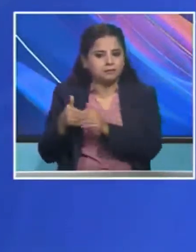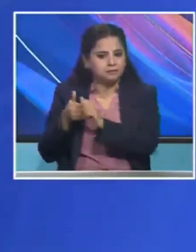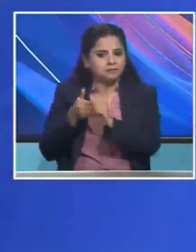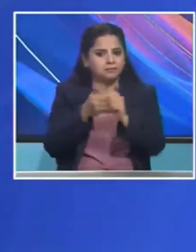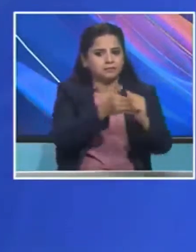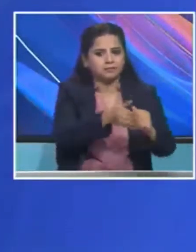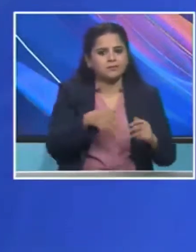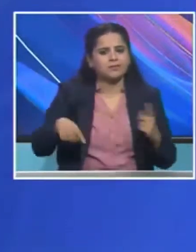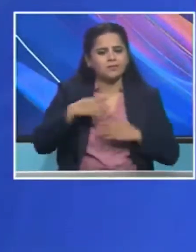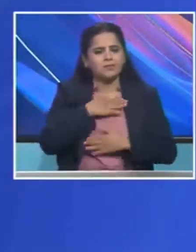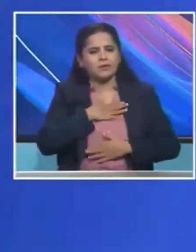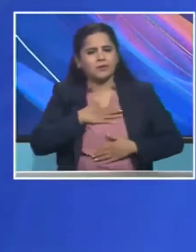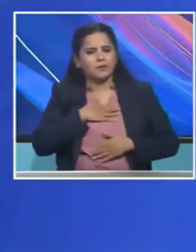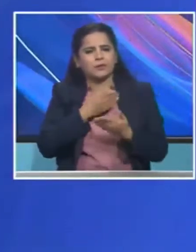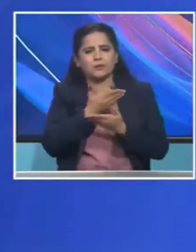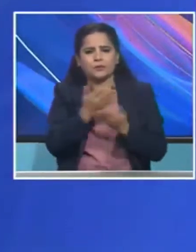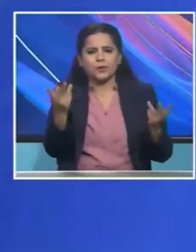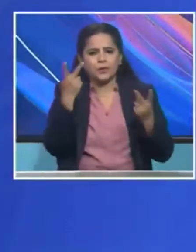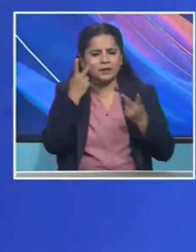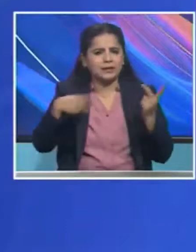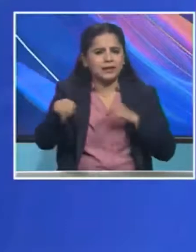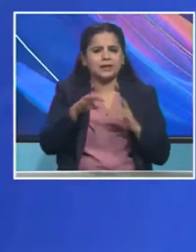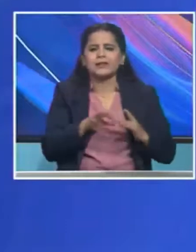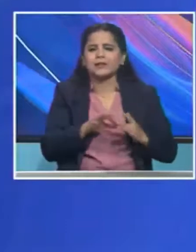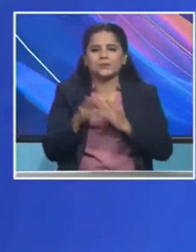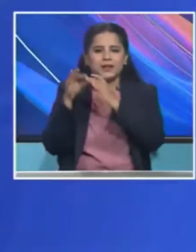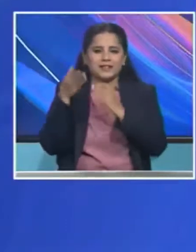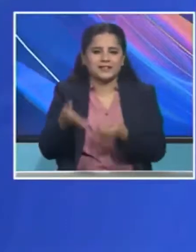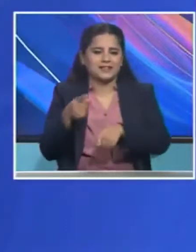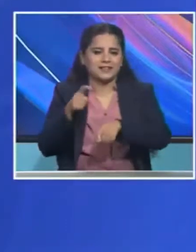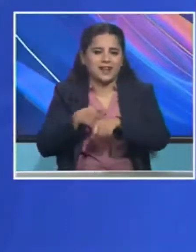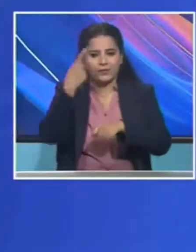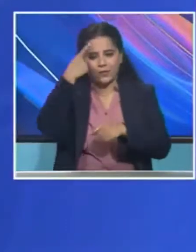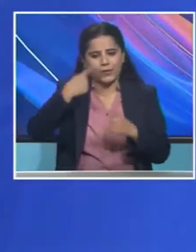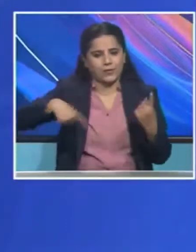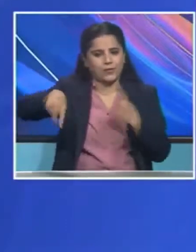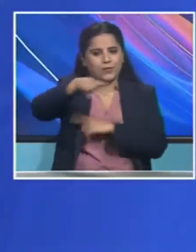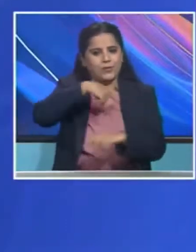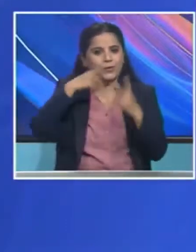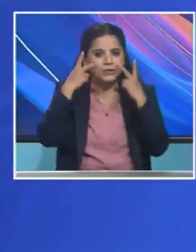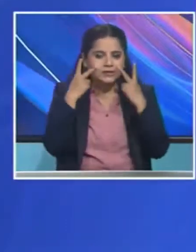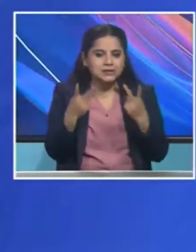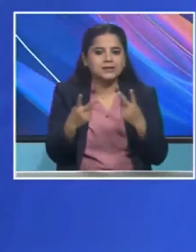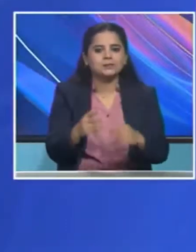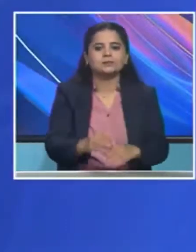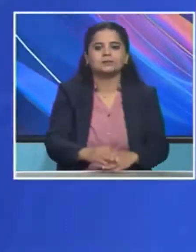joy writ large on every face. A special moment for everyone here.